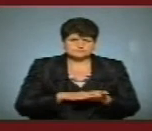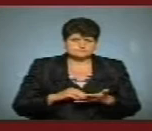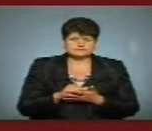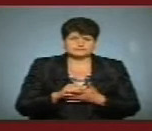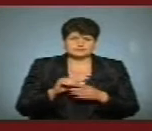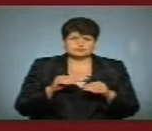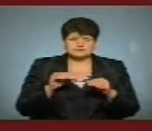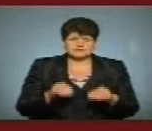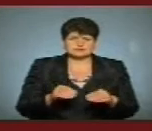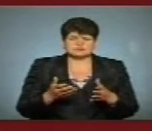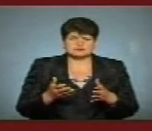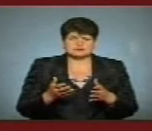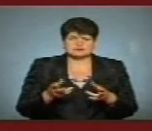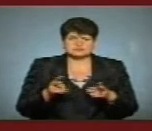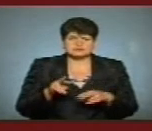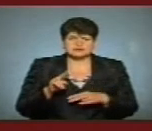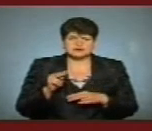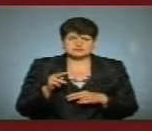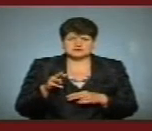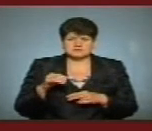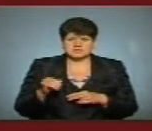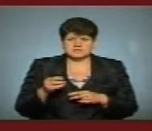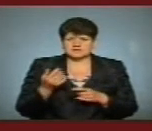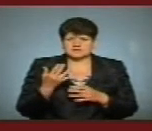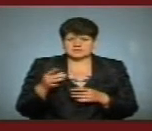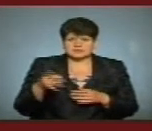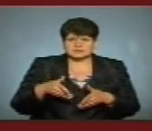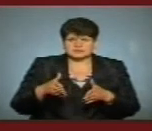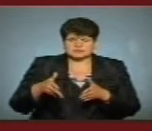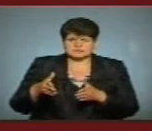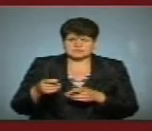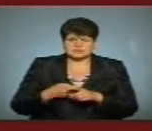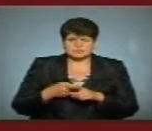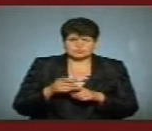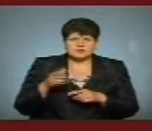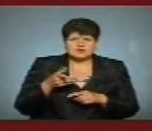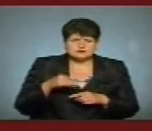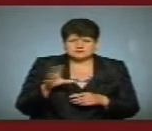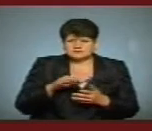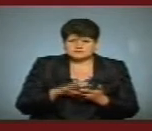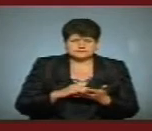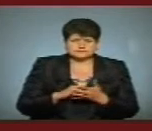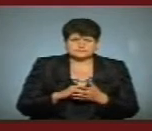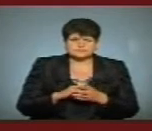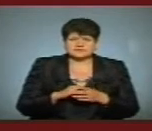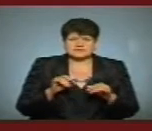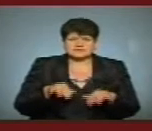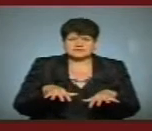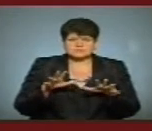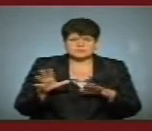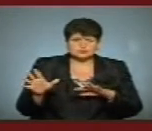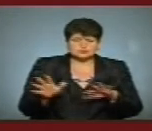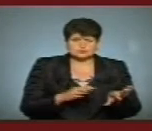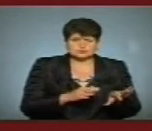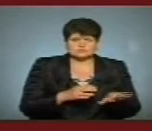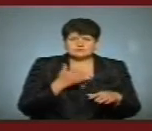посіяне, посаджене. Залишився ячмінь. Трошки пару рядків картоплі лишилося, а так грядки, все знесло. Мене не затоплює, мене просто зносить. Тут нема